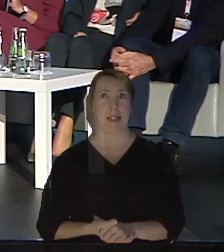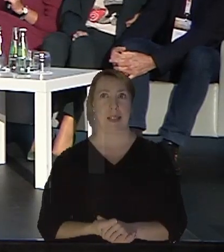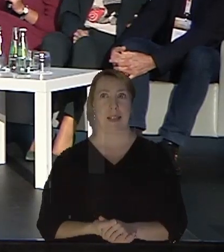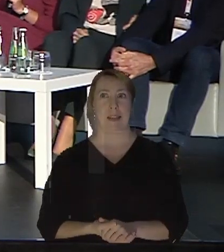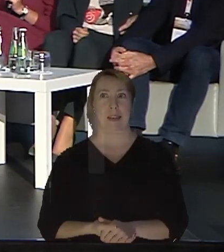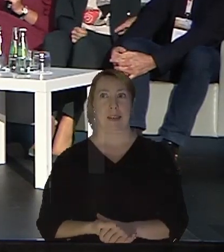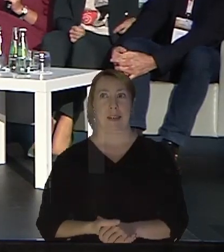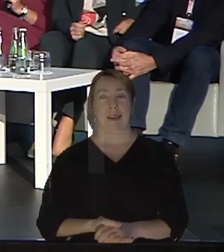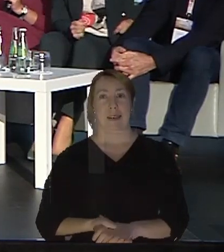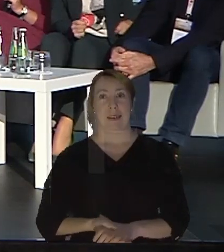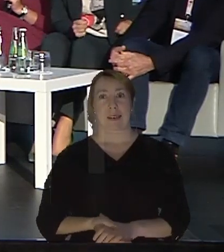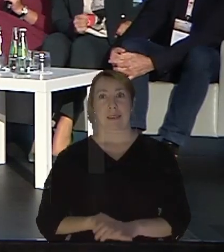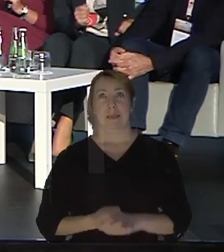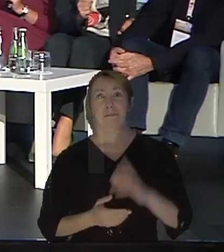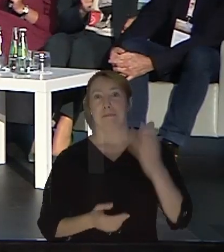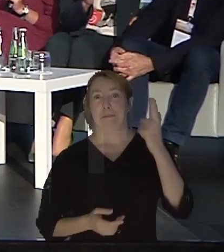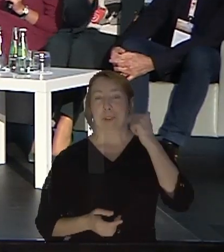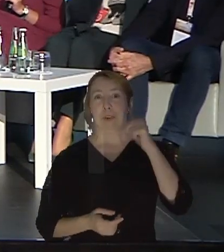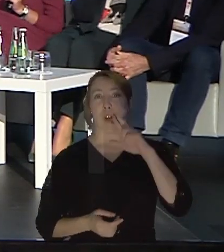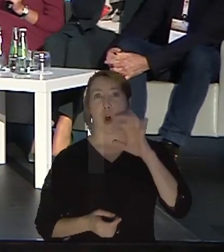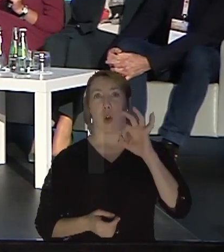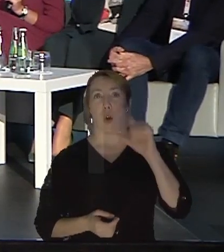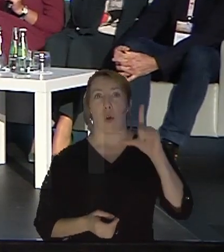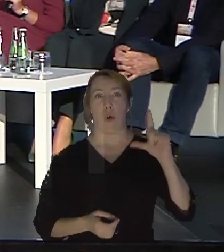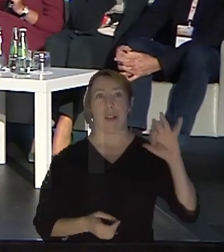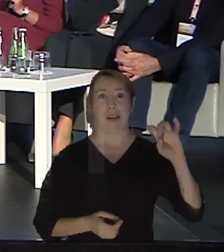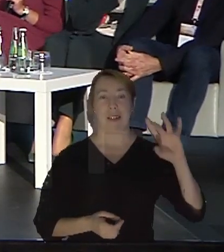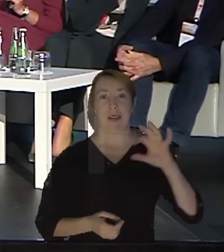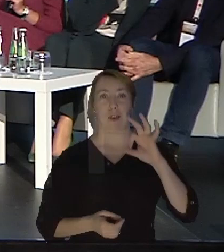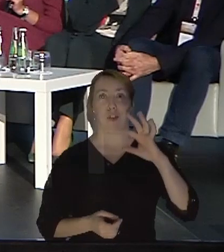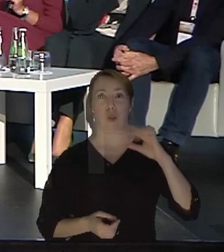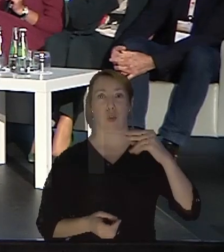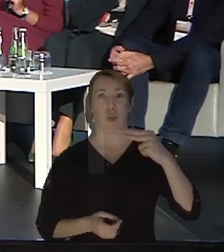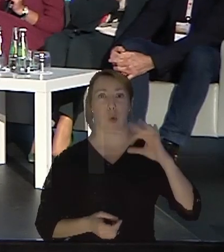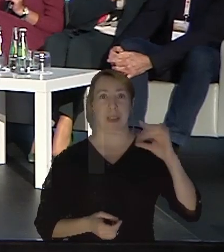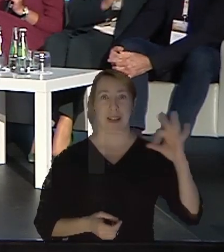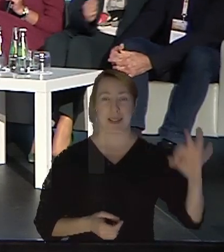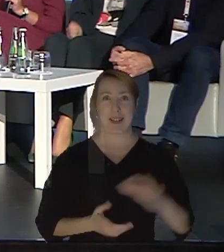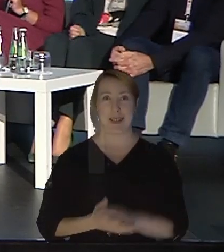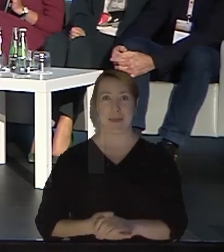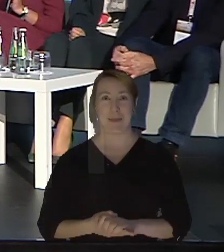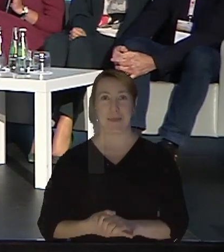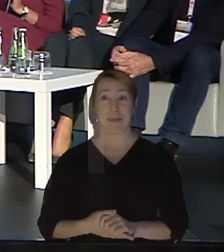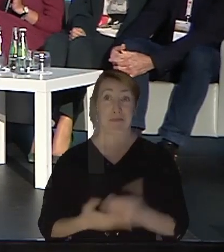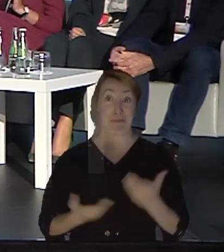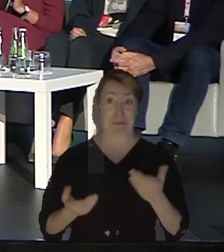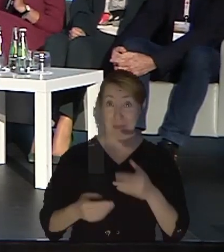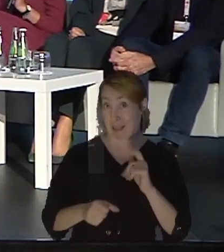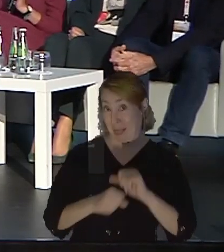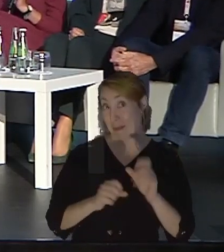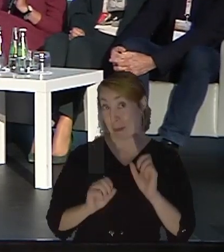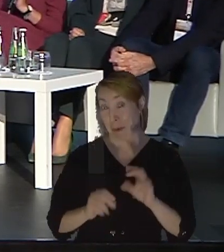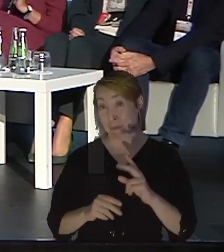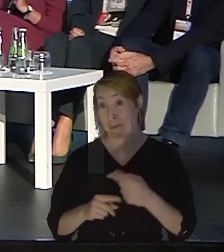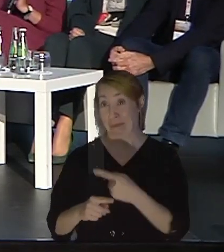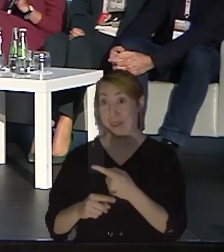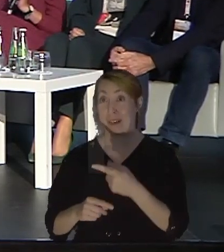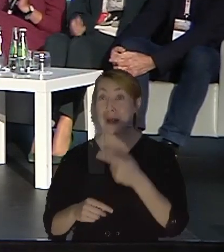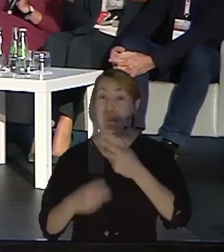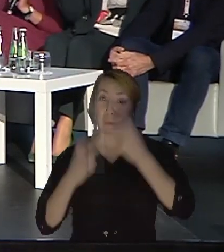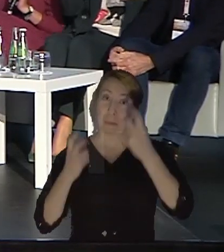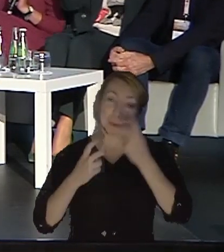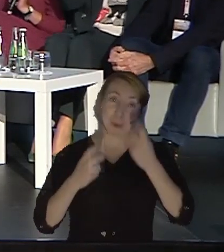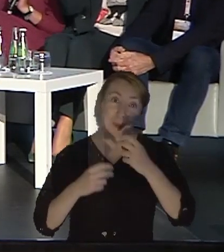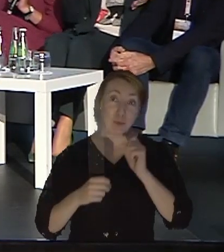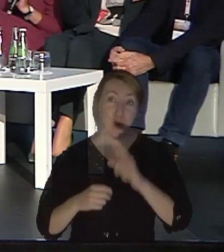nie. Rolling Stonesi z Ciechanowa. No proszę, pewno tacy są, którzy się tak nazywają. Byśmy musieli poszukać